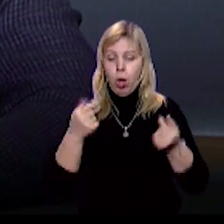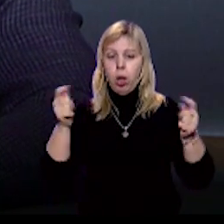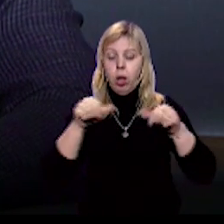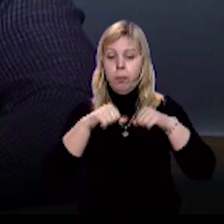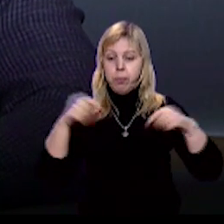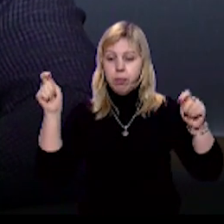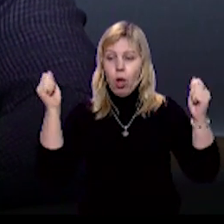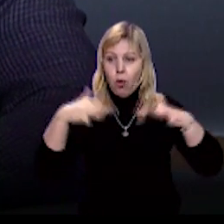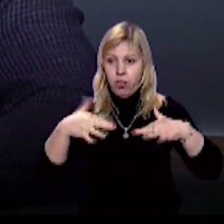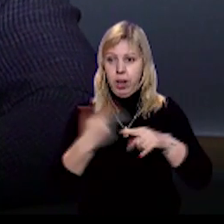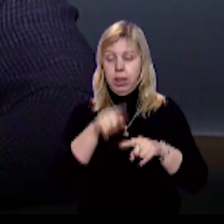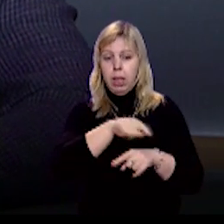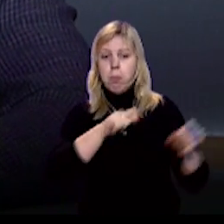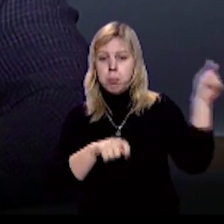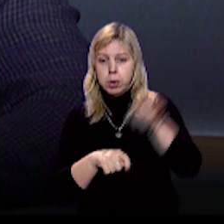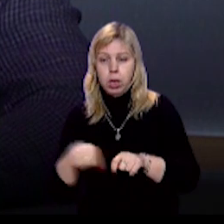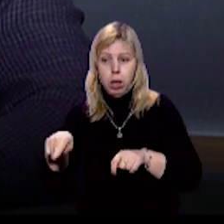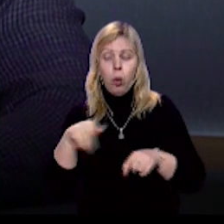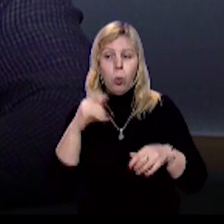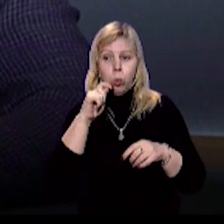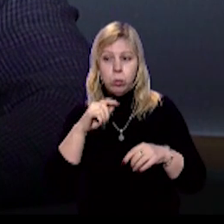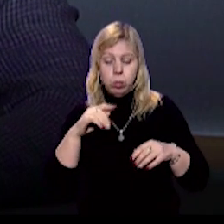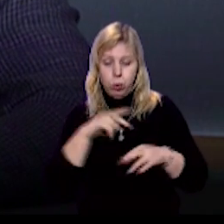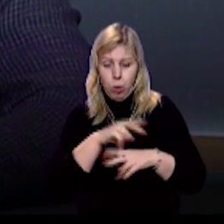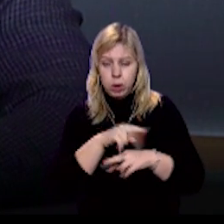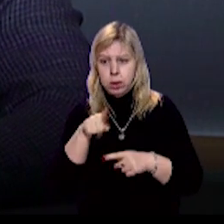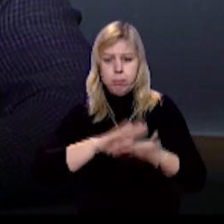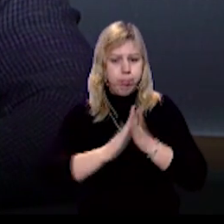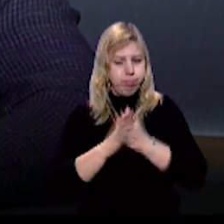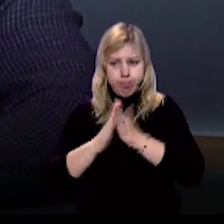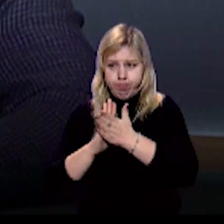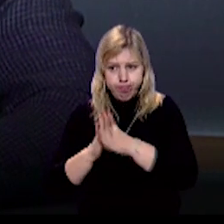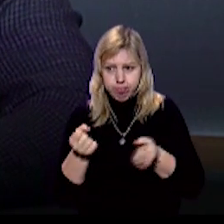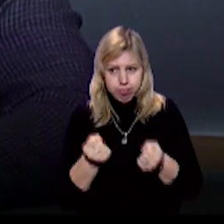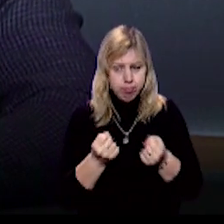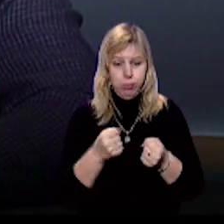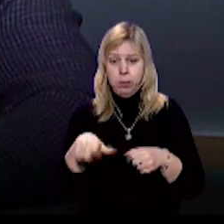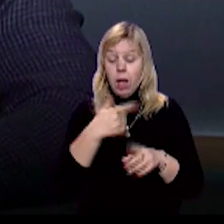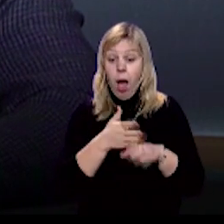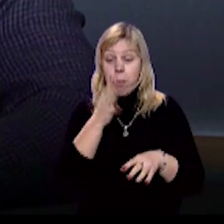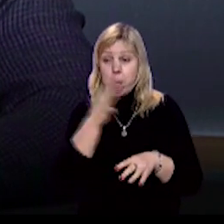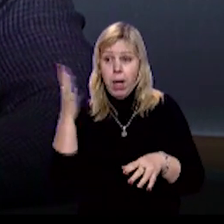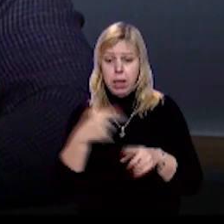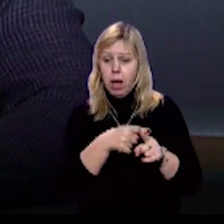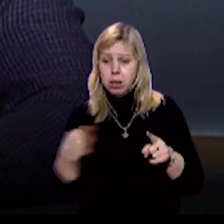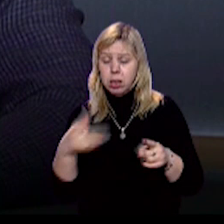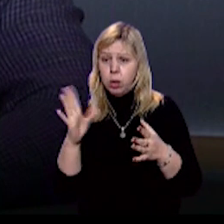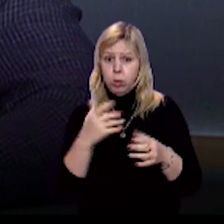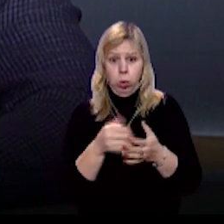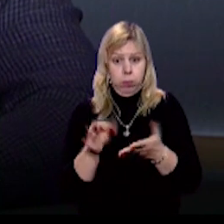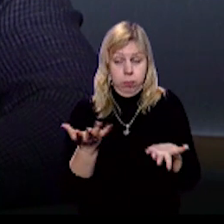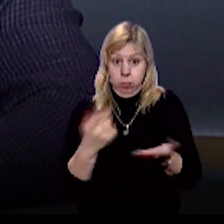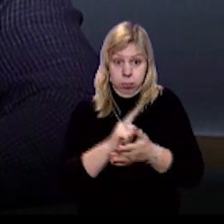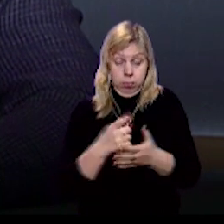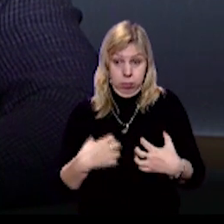конференції, СМАП робив, туди приїжджали угорці, там про все домовлялися. Останні 5 років настільки ситуація загострилася, що